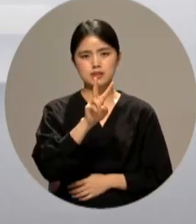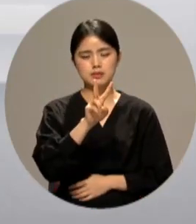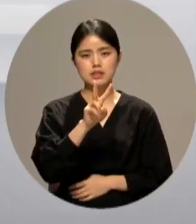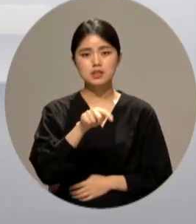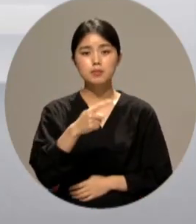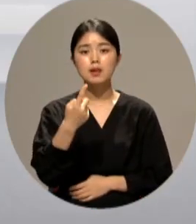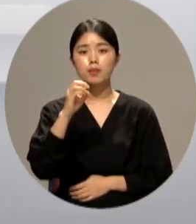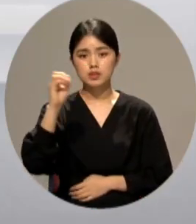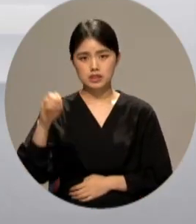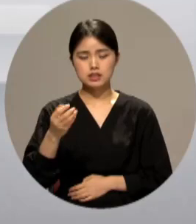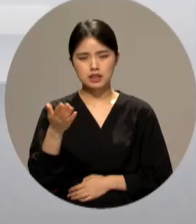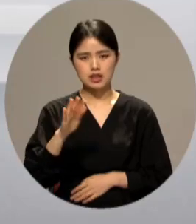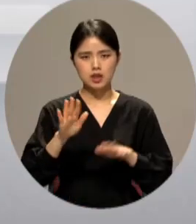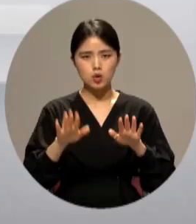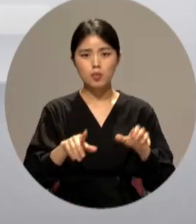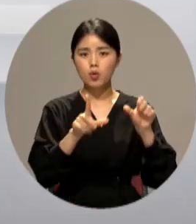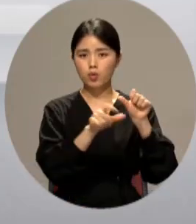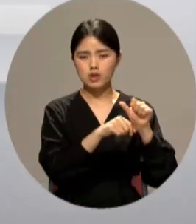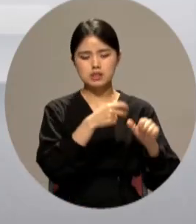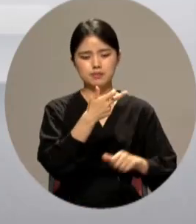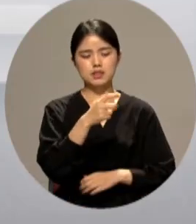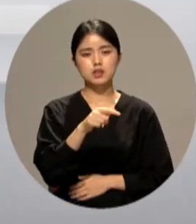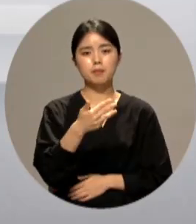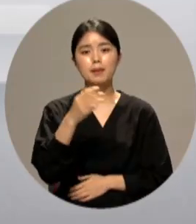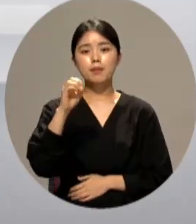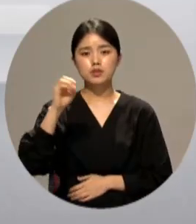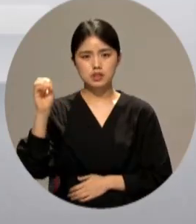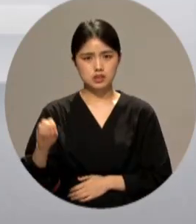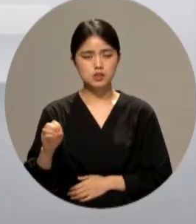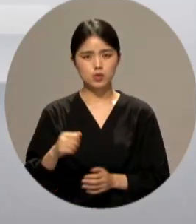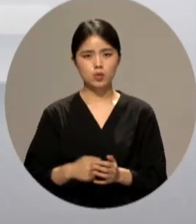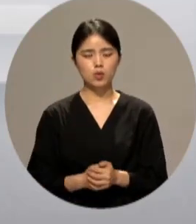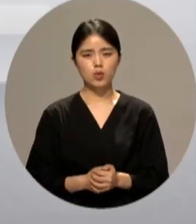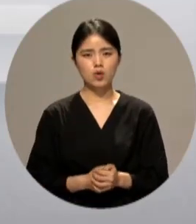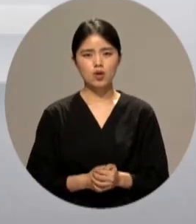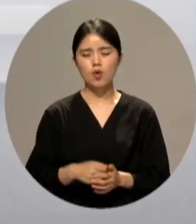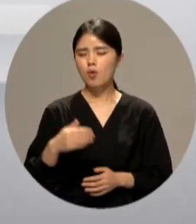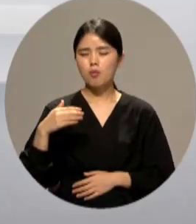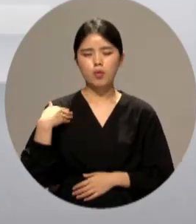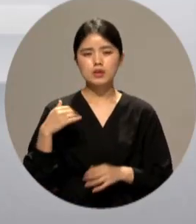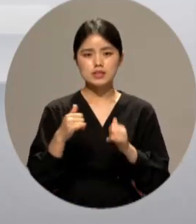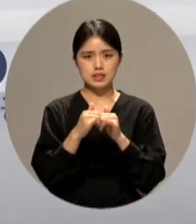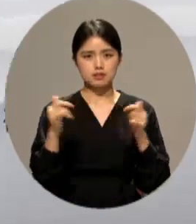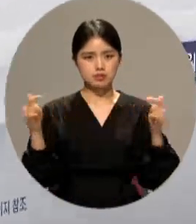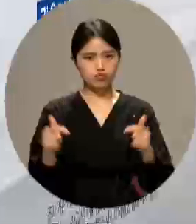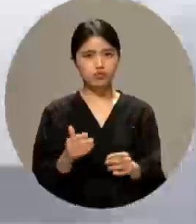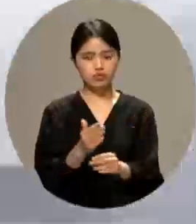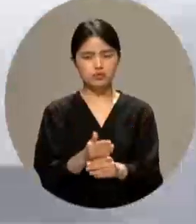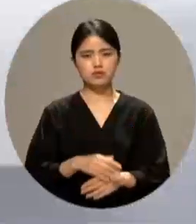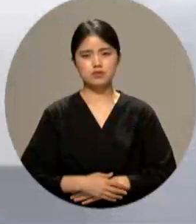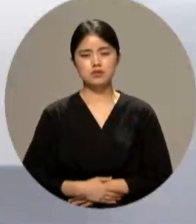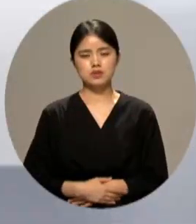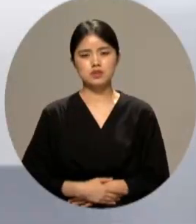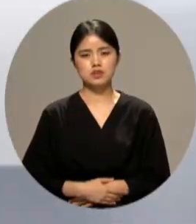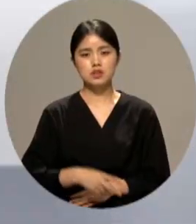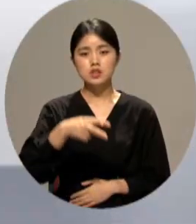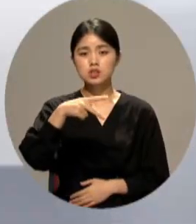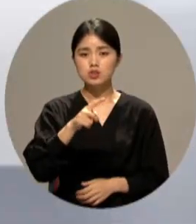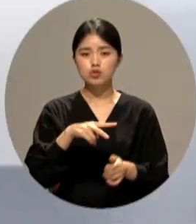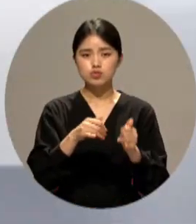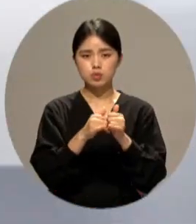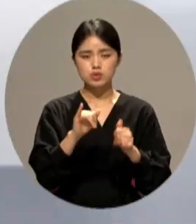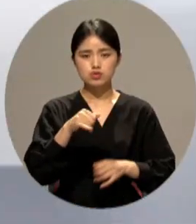였는데 이번에는 17.8% 로 부동층이 줄고 있는 것으로 분석됩니다 서거석 후보는